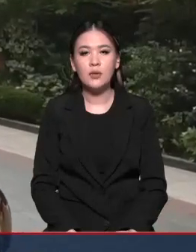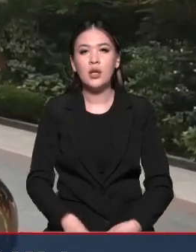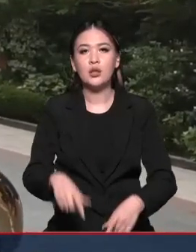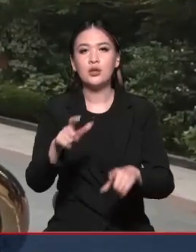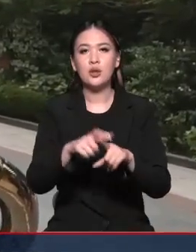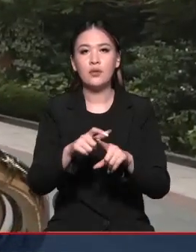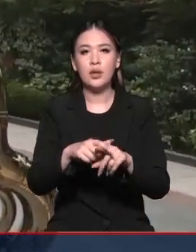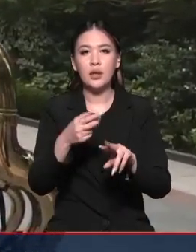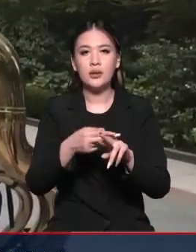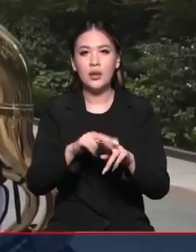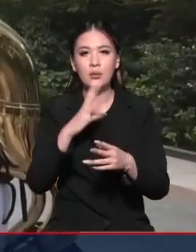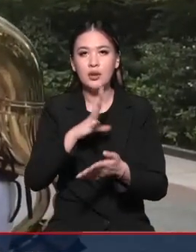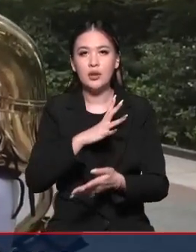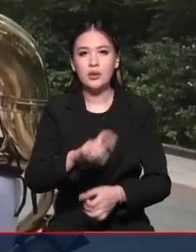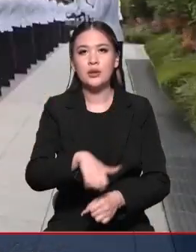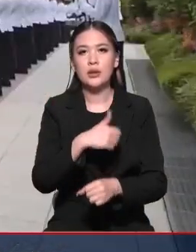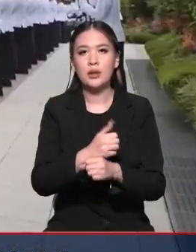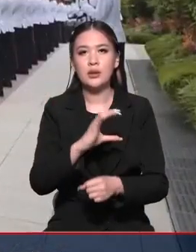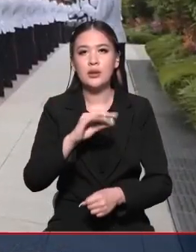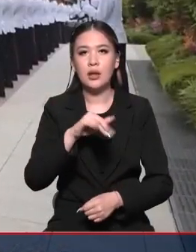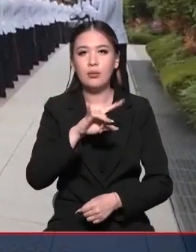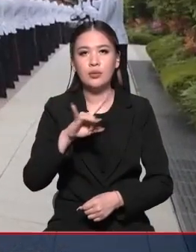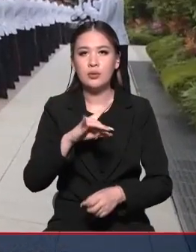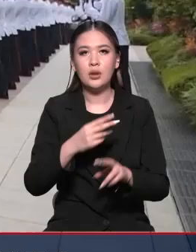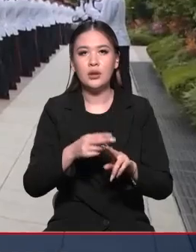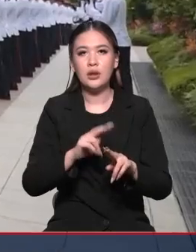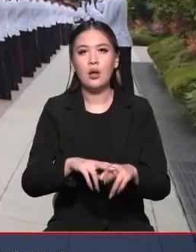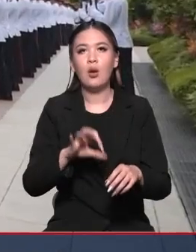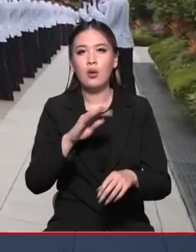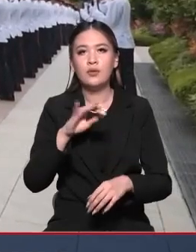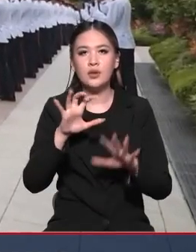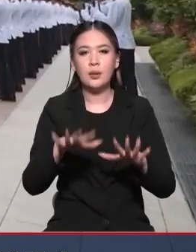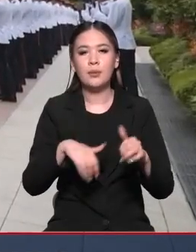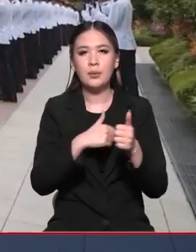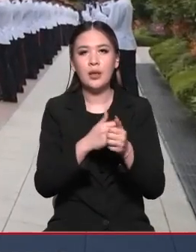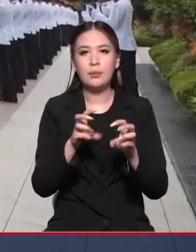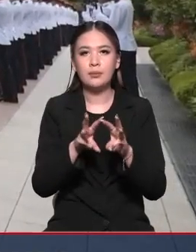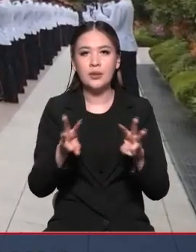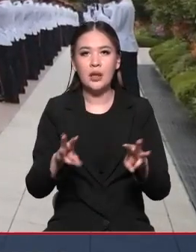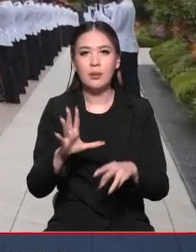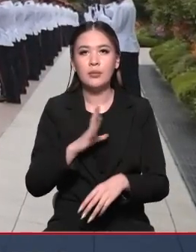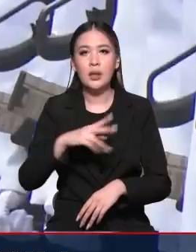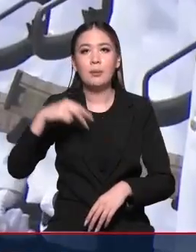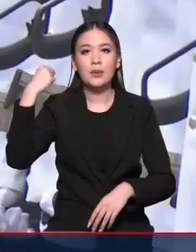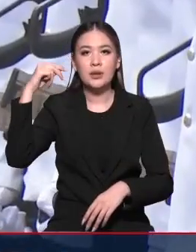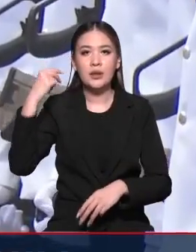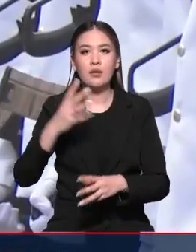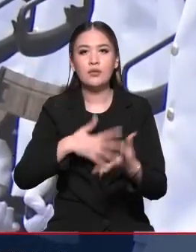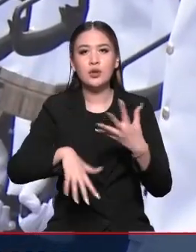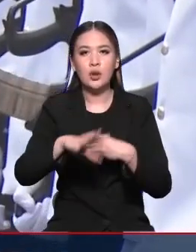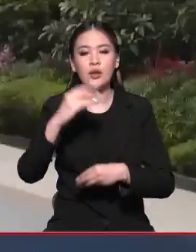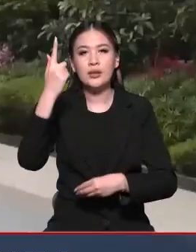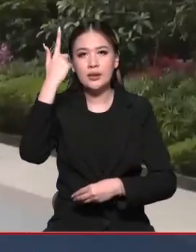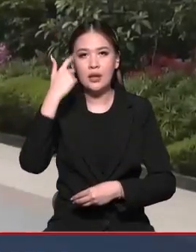к слову это резиденция лидера Сингапура здесь же офис премьер-министра Республики впрочем президенту нашей страны все эти тонкости